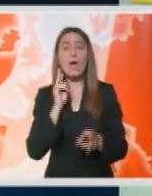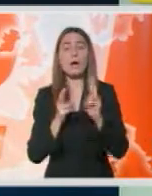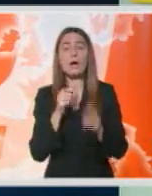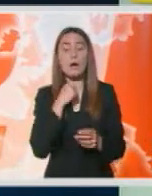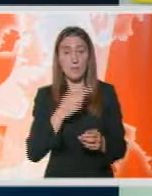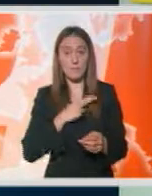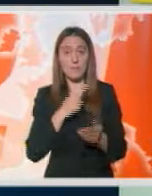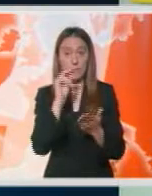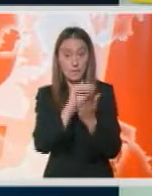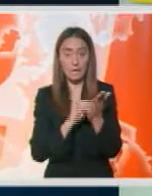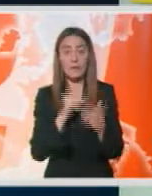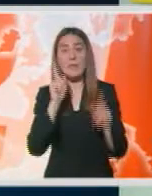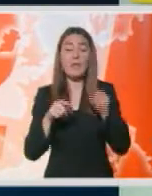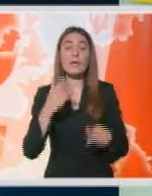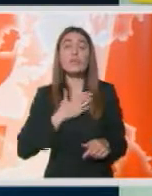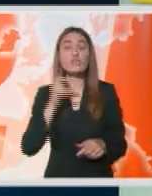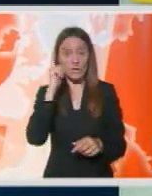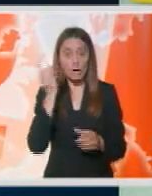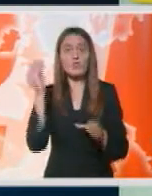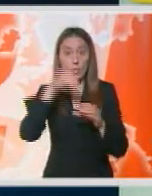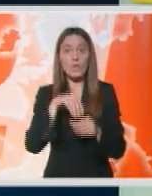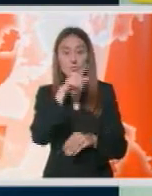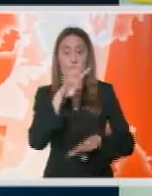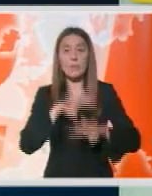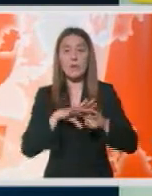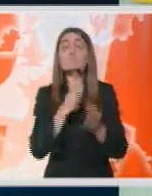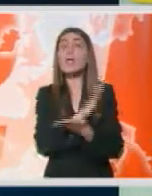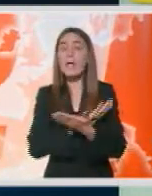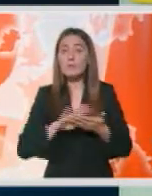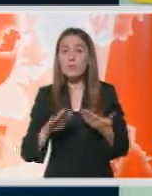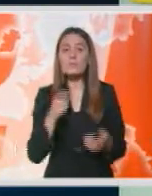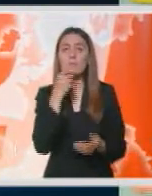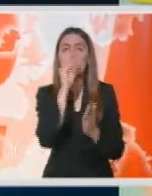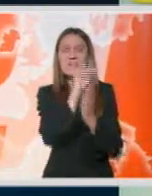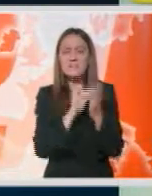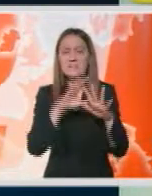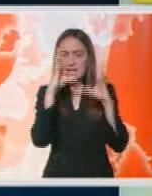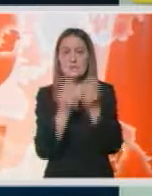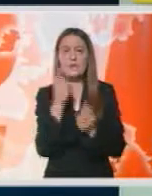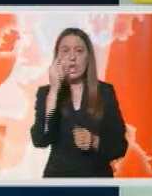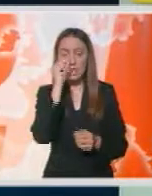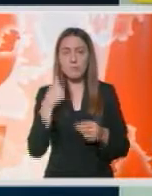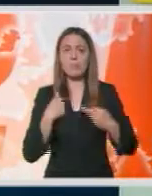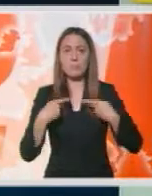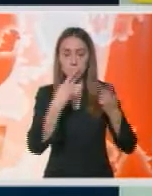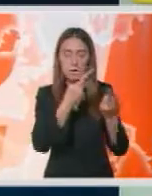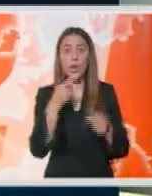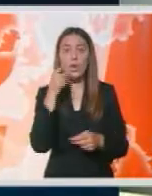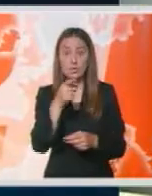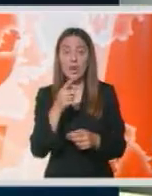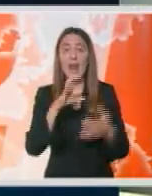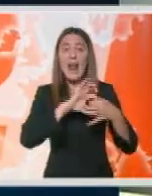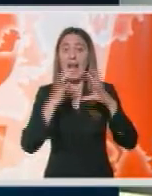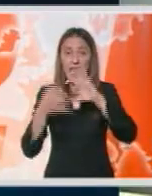te podatke, jednostavno neki naši građani su uključeni u te mreže i jednostavno ti spisak svih tih ljudi smo prosledili tim službama. I to je službama. Taj